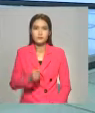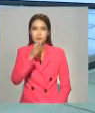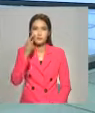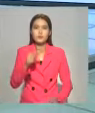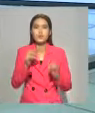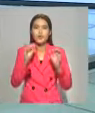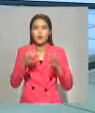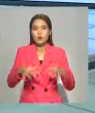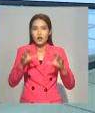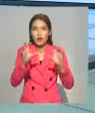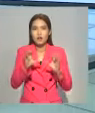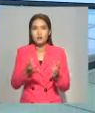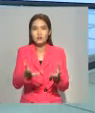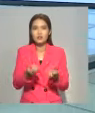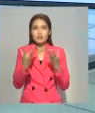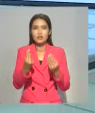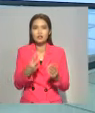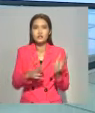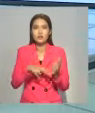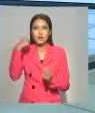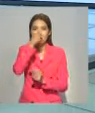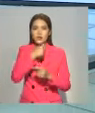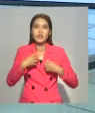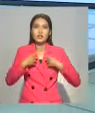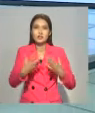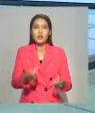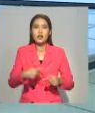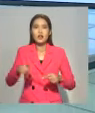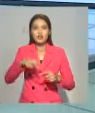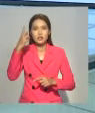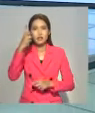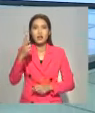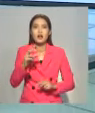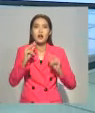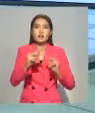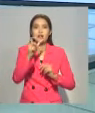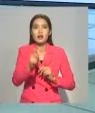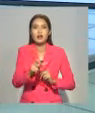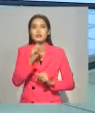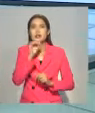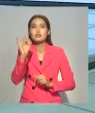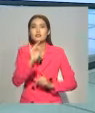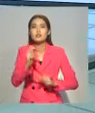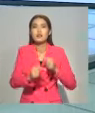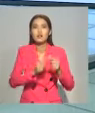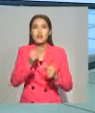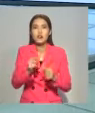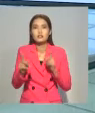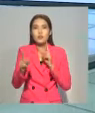Биыл Конституцияның қабылданғанына 28 жыл. Мереке қарсаңда елордада адал азамат ата заңның тірегі атты конференция